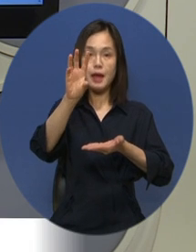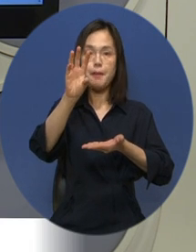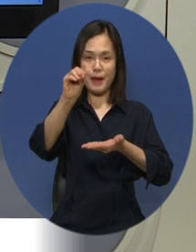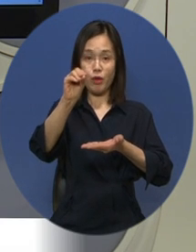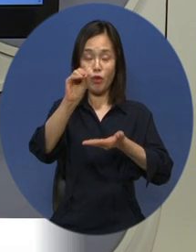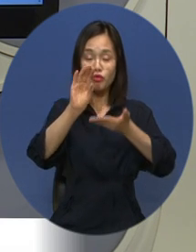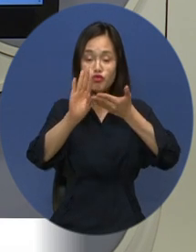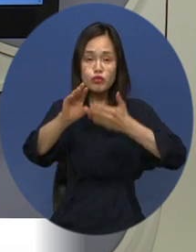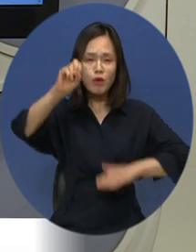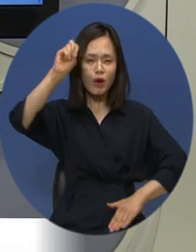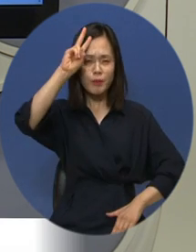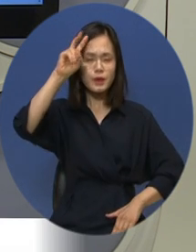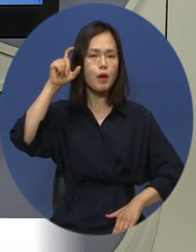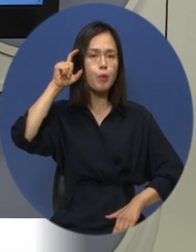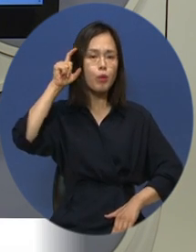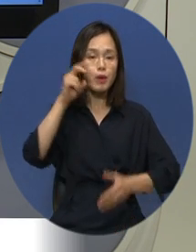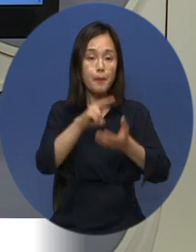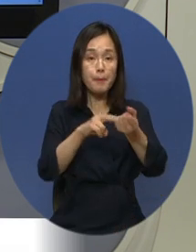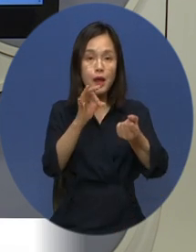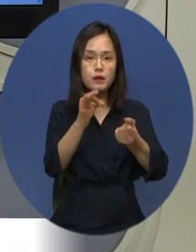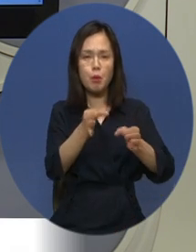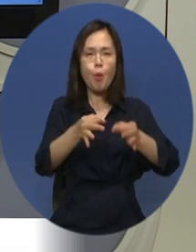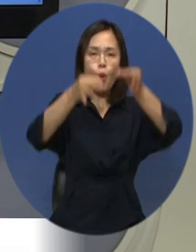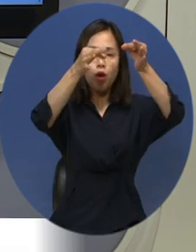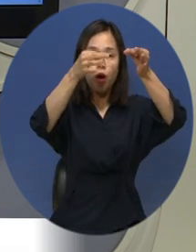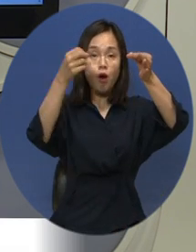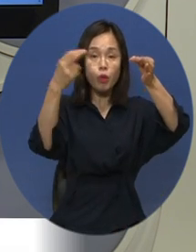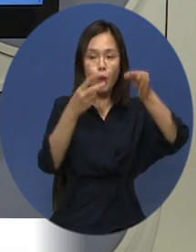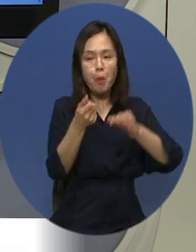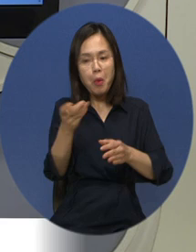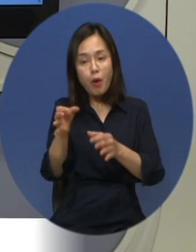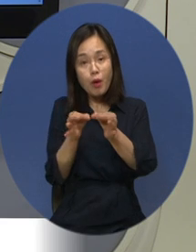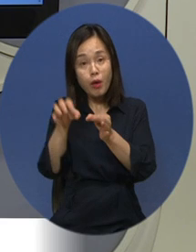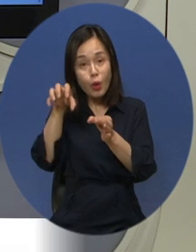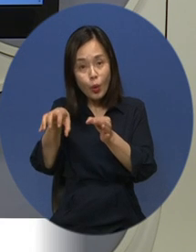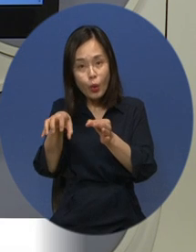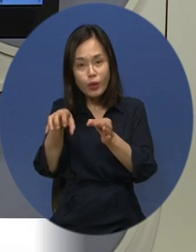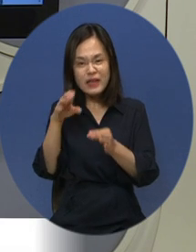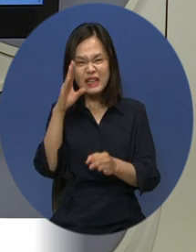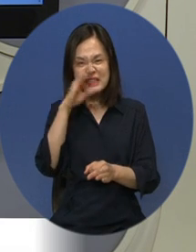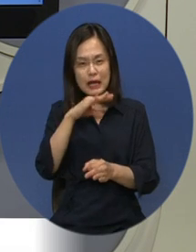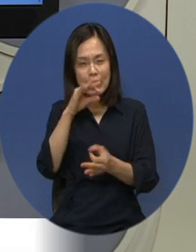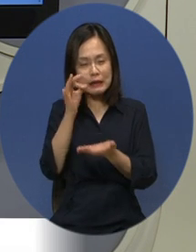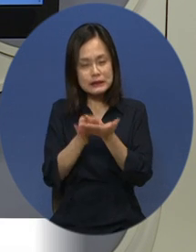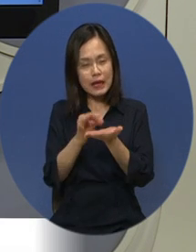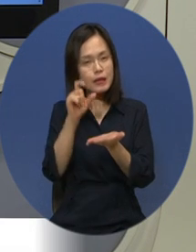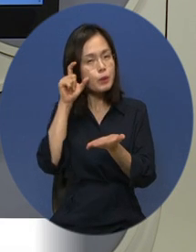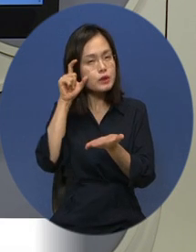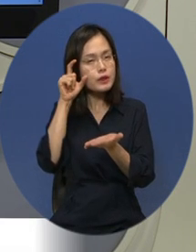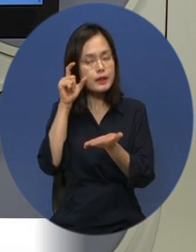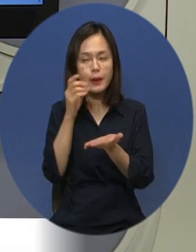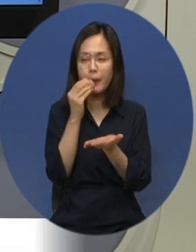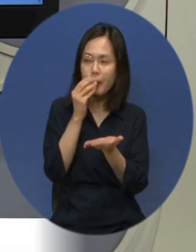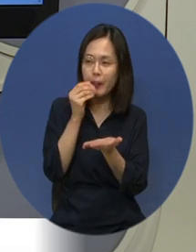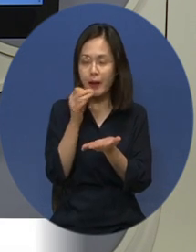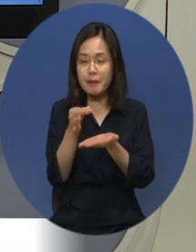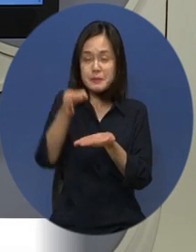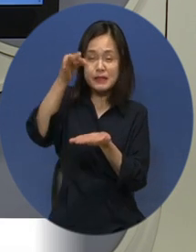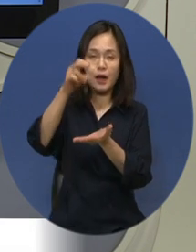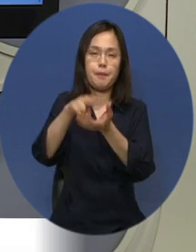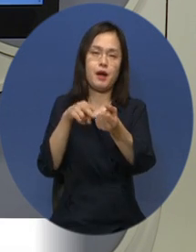극이 상승하고 일부 판매 업체는 알선을 통해 젓갈 제품을 기준액 5로 판매하는 등의 폐해가